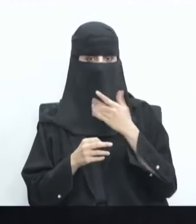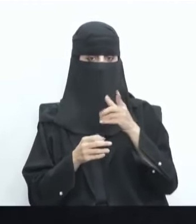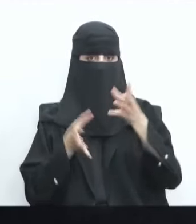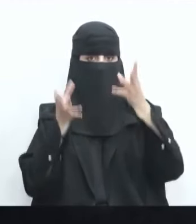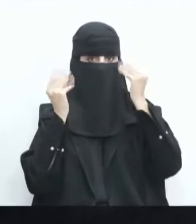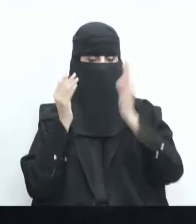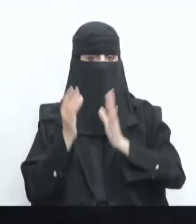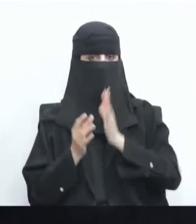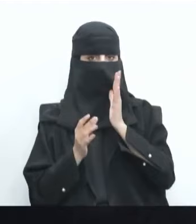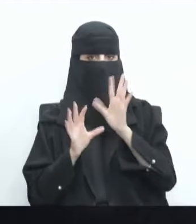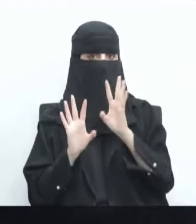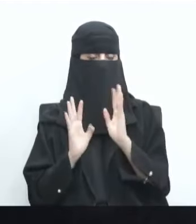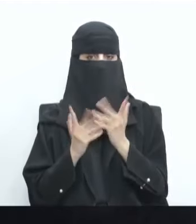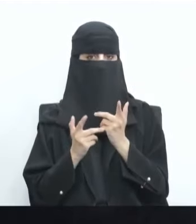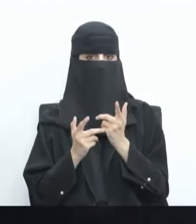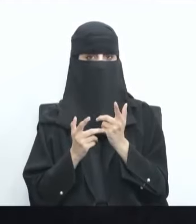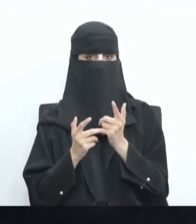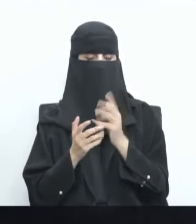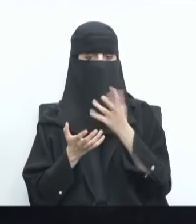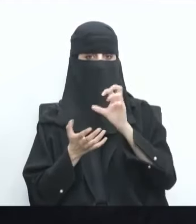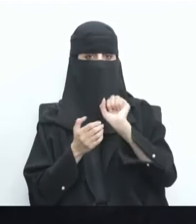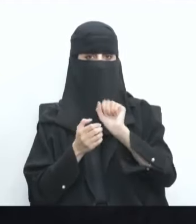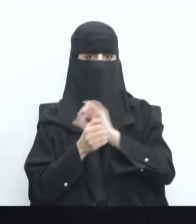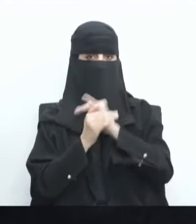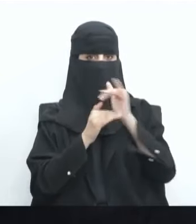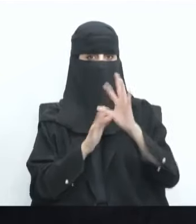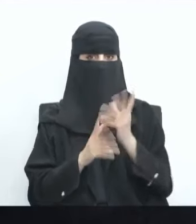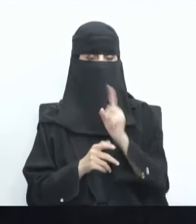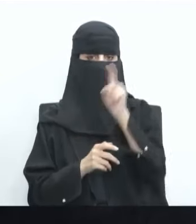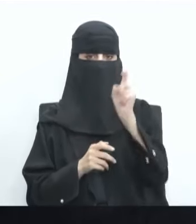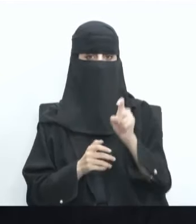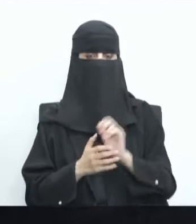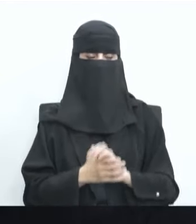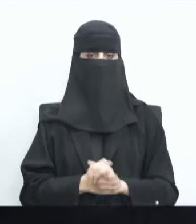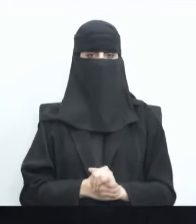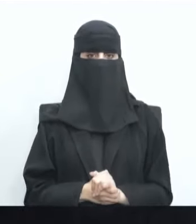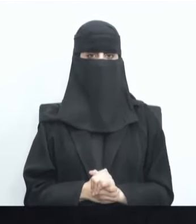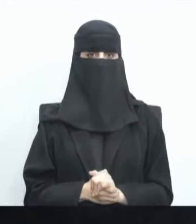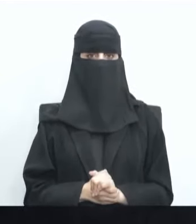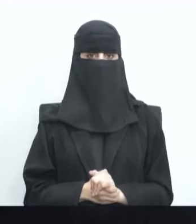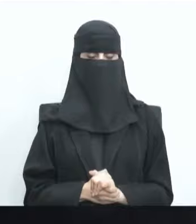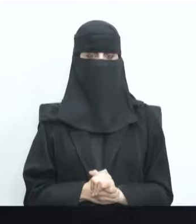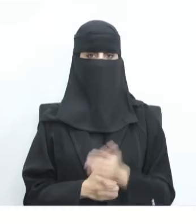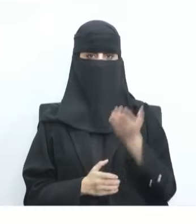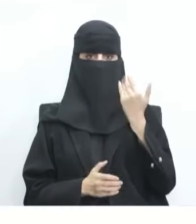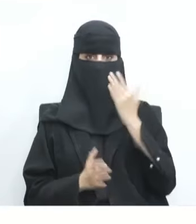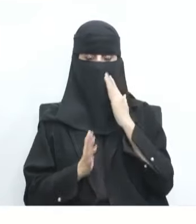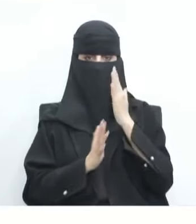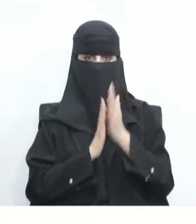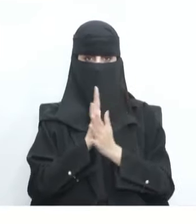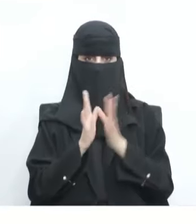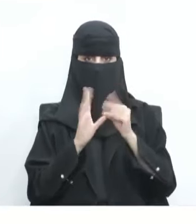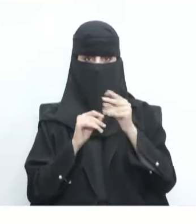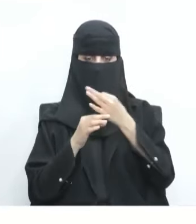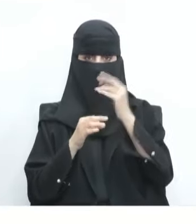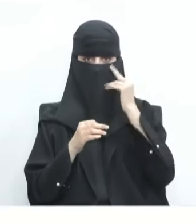كانتي بكل هذه المعلومات الغزيره ورد في النص اجابه عن